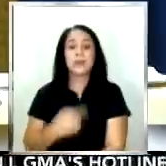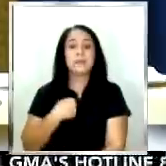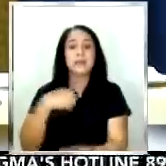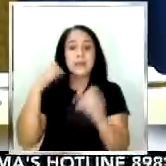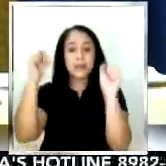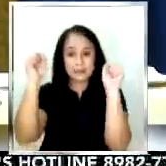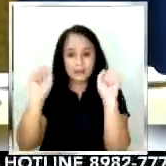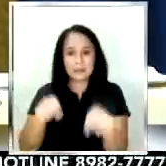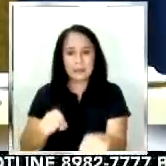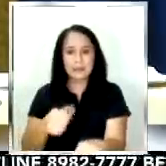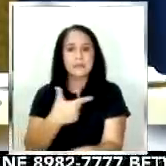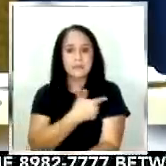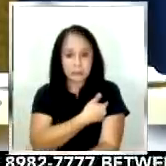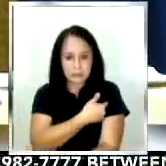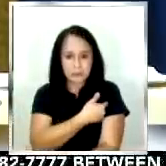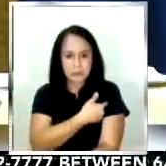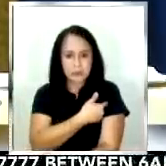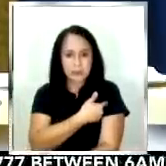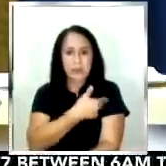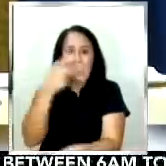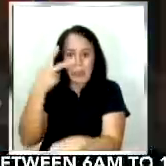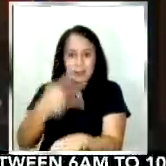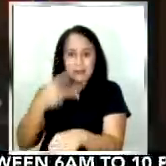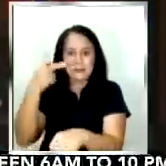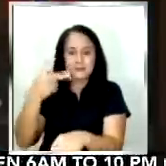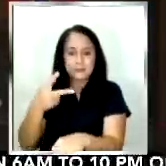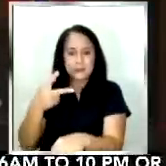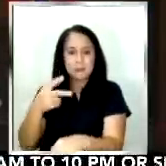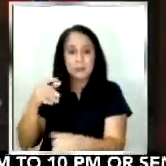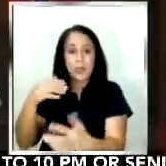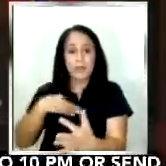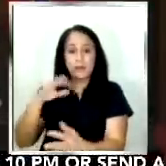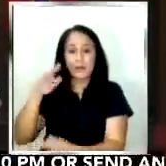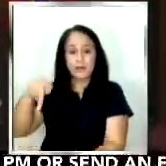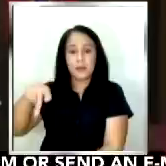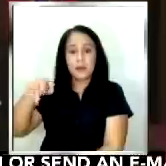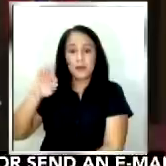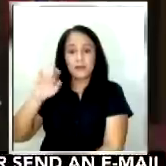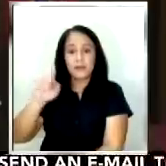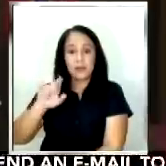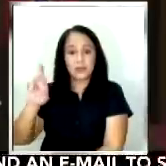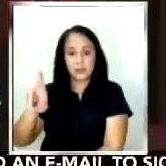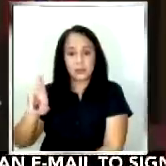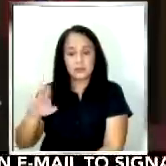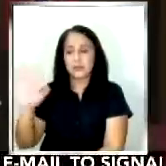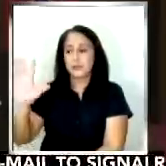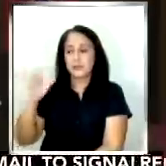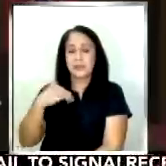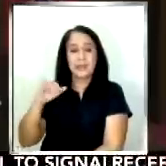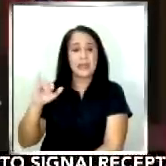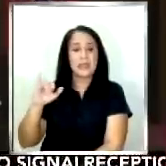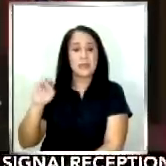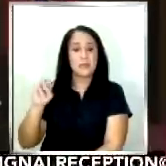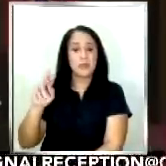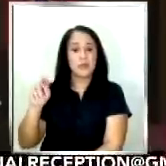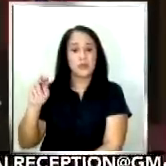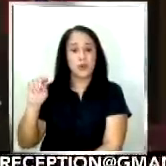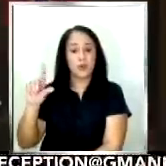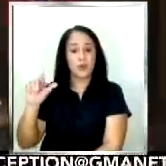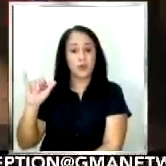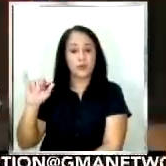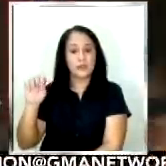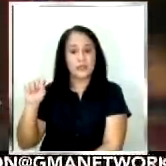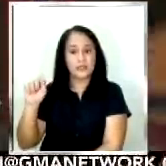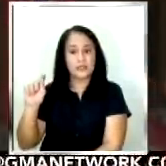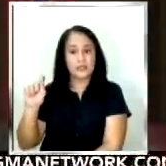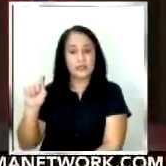uli pagdating ng Pfizer mo. I think our immunologists here and would say na posible naman po, no?